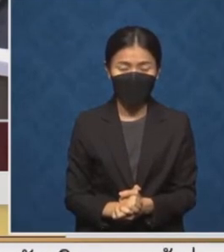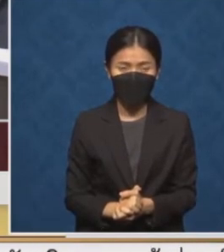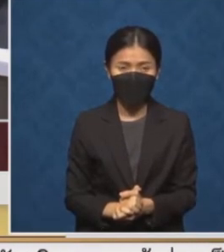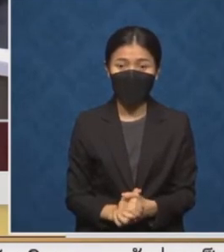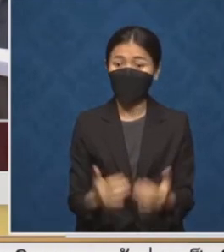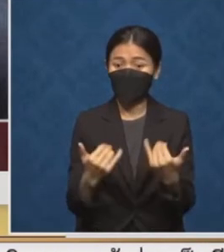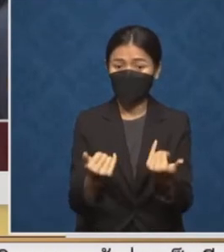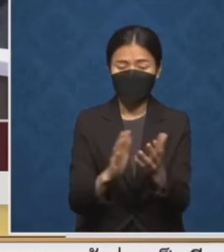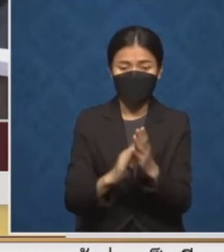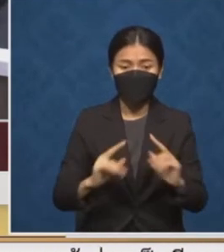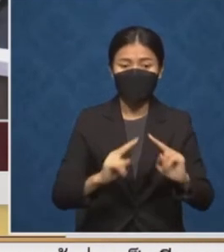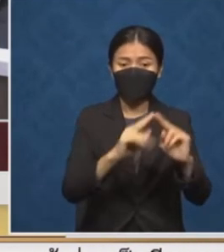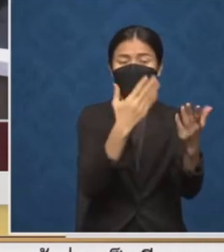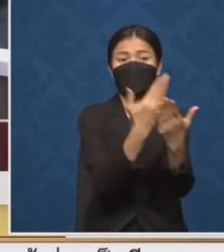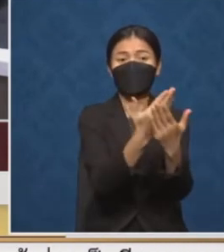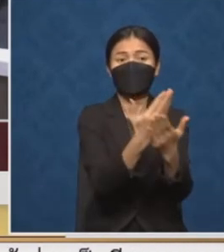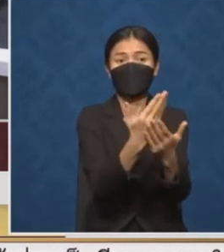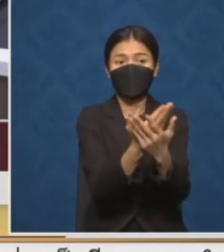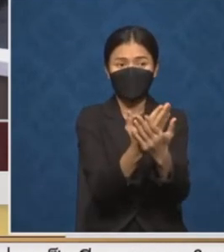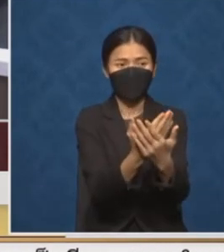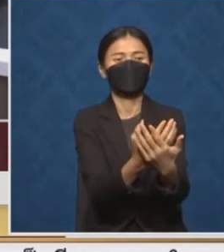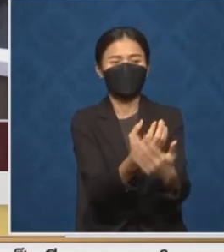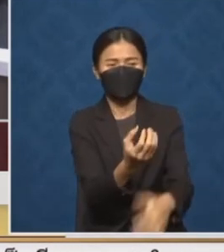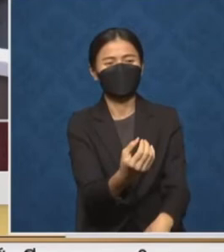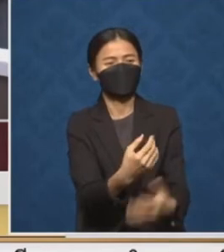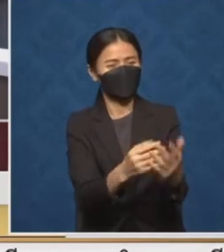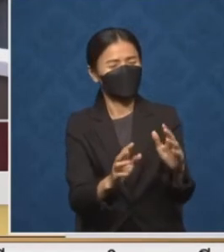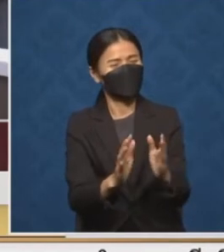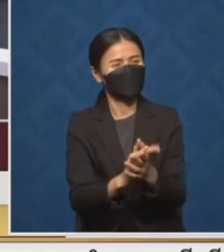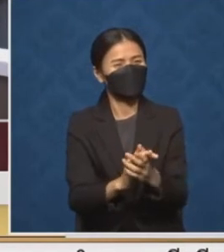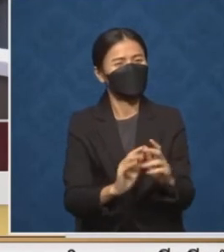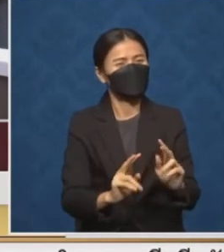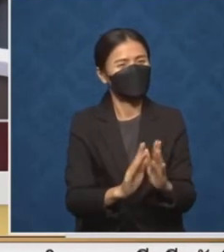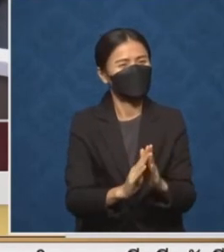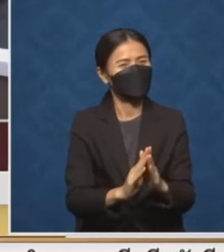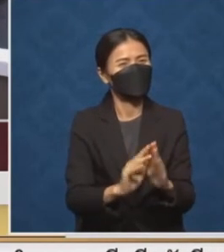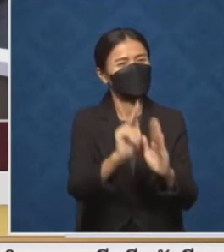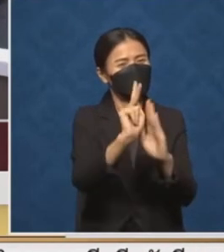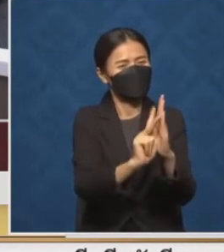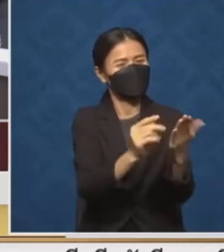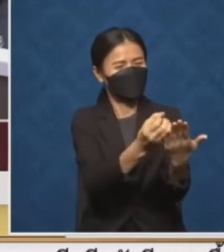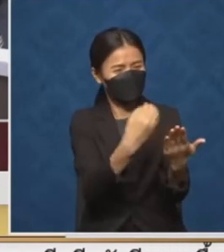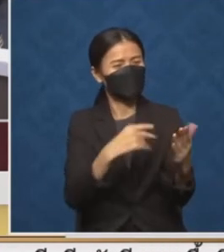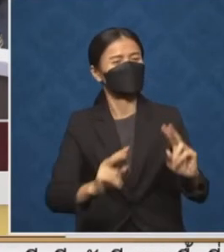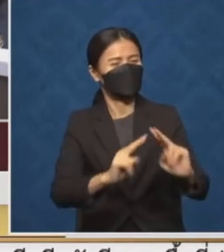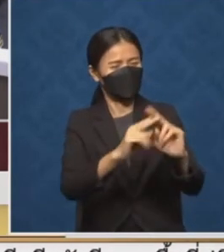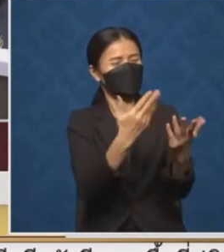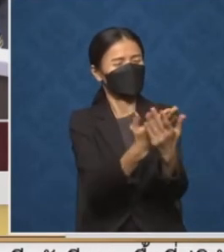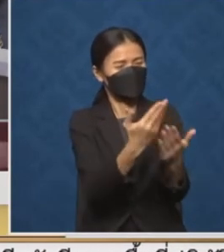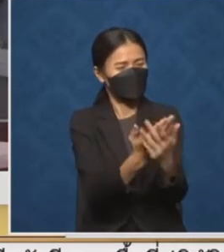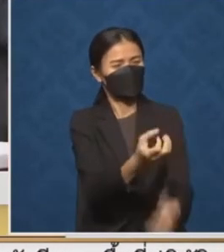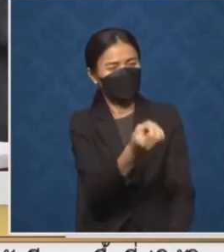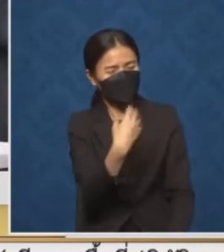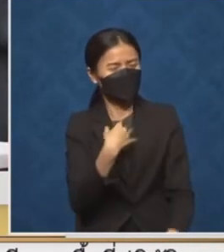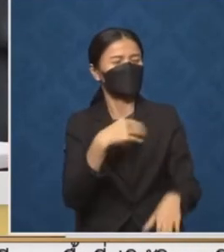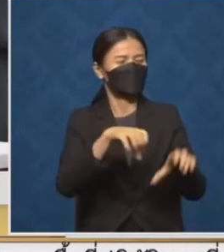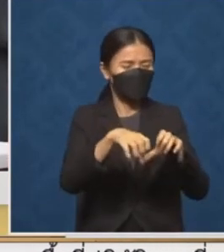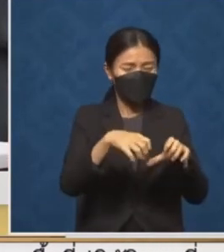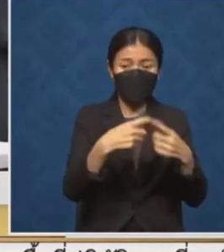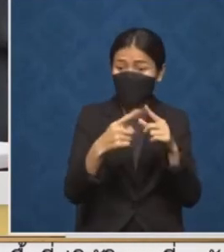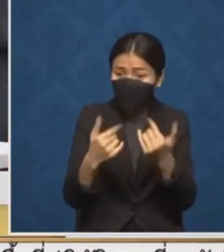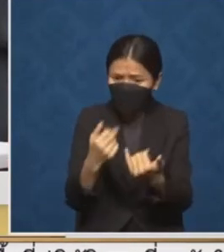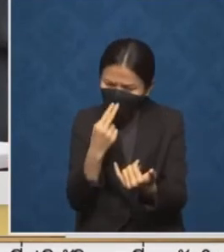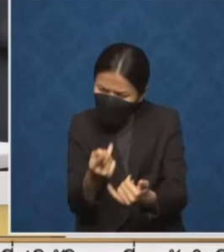ทรวงการคลังแต่สำนักงบประมาณจัดสรรเองได้ผมจึงแปลยติตัดข้อความที่ว่า